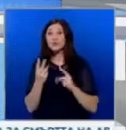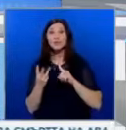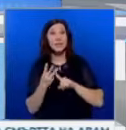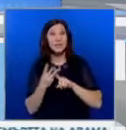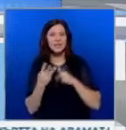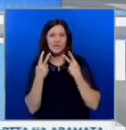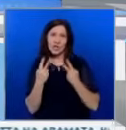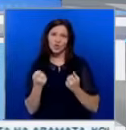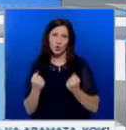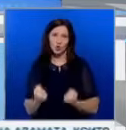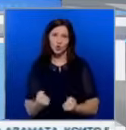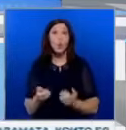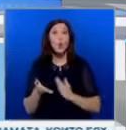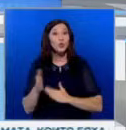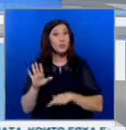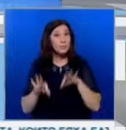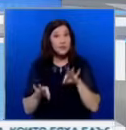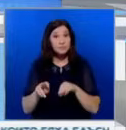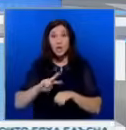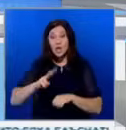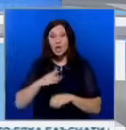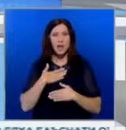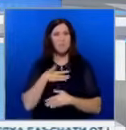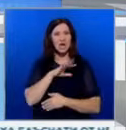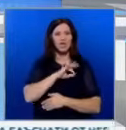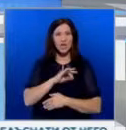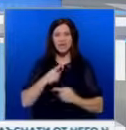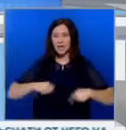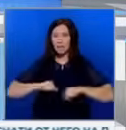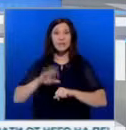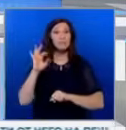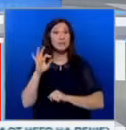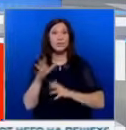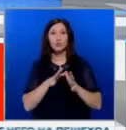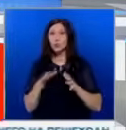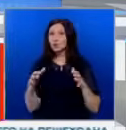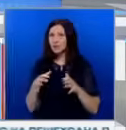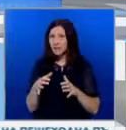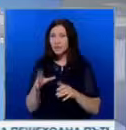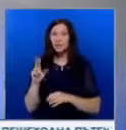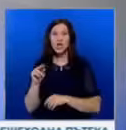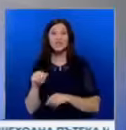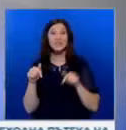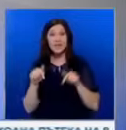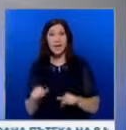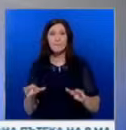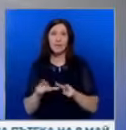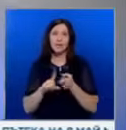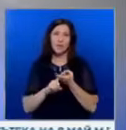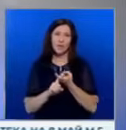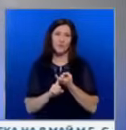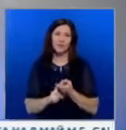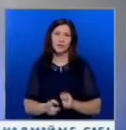трети изглежда трудно. Отиваме ли на избори или има шанс за кабинет в 50-тото Народно събрание, ще ни каже сега Милена